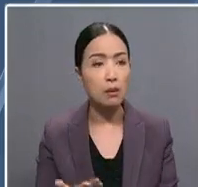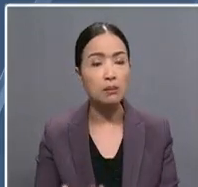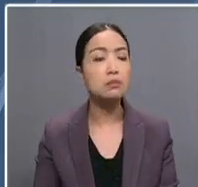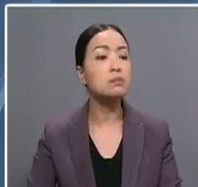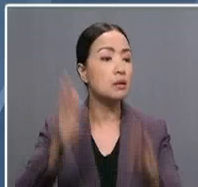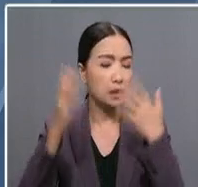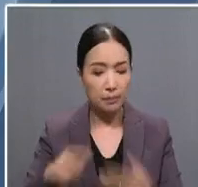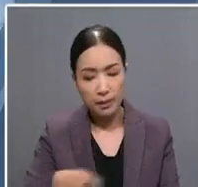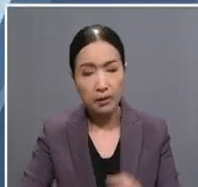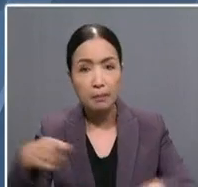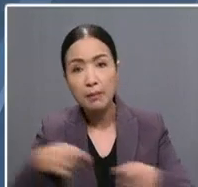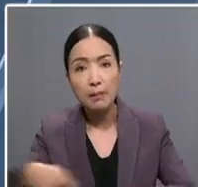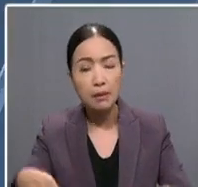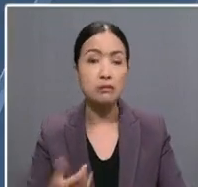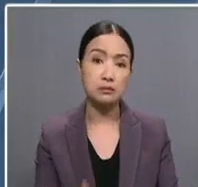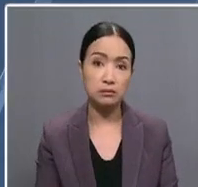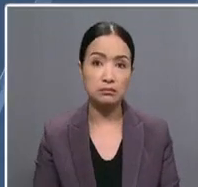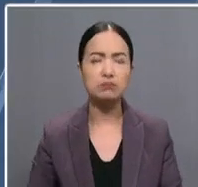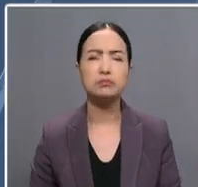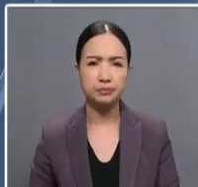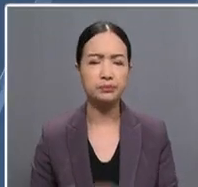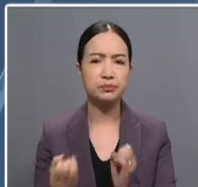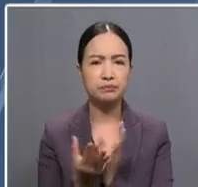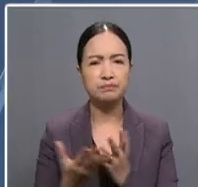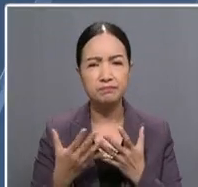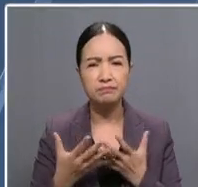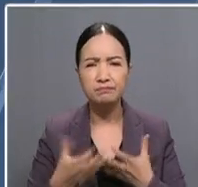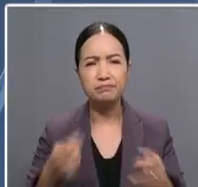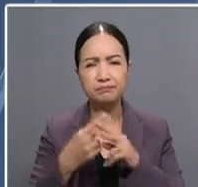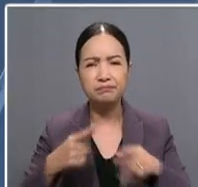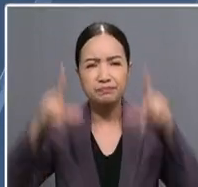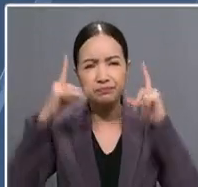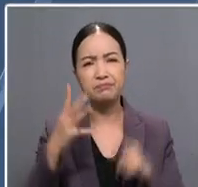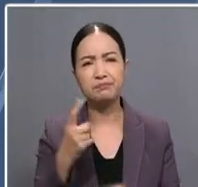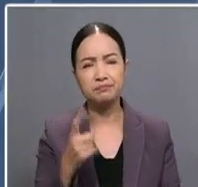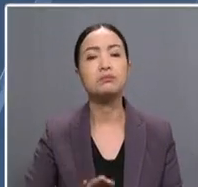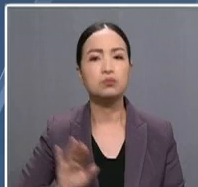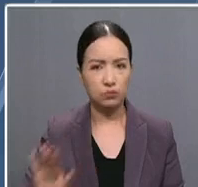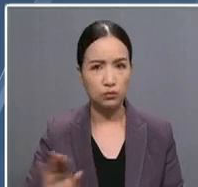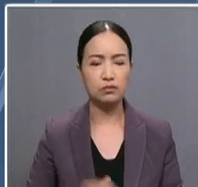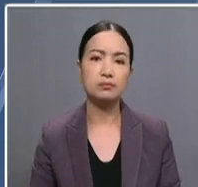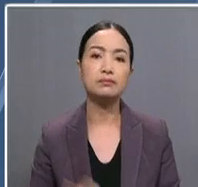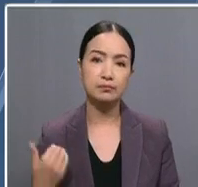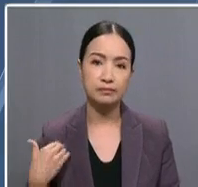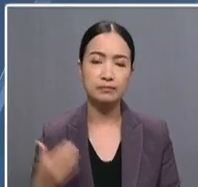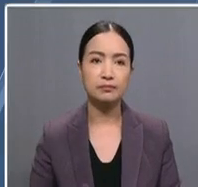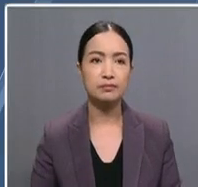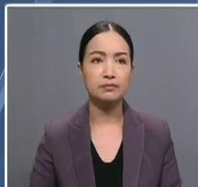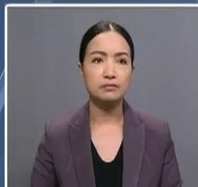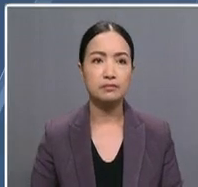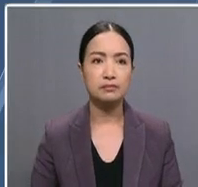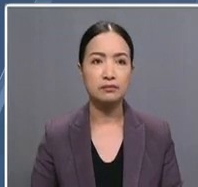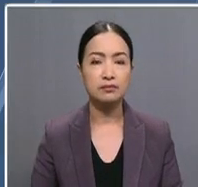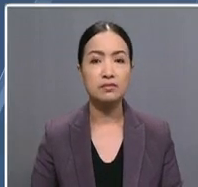ที่ส่งผลเสียหายแบบยิ่งใหญ่เลยเหมือนกันนะคะเขาได้รับบทเรียนแล้วคือต้องการที่จะให้ไปโพสต์